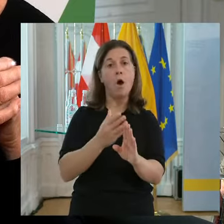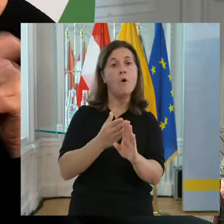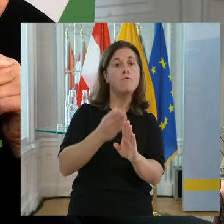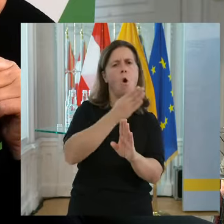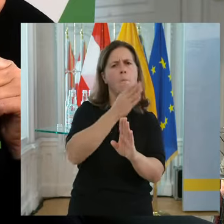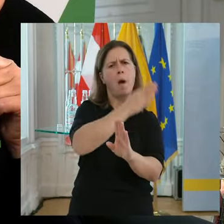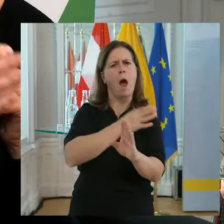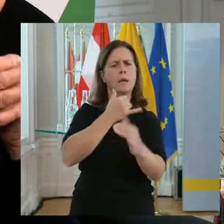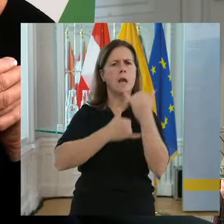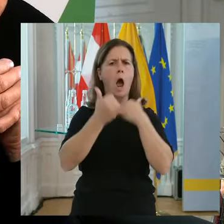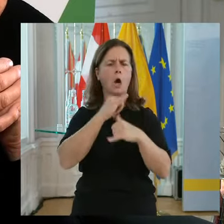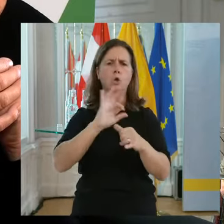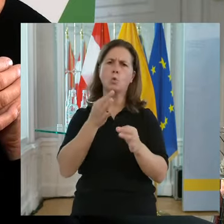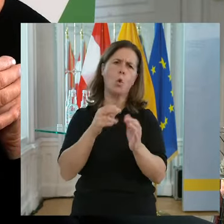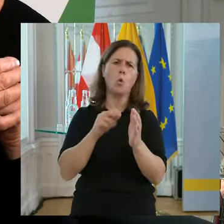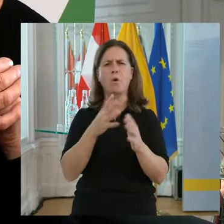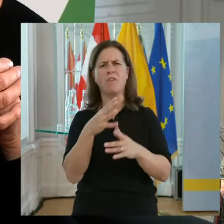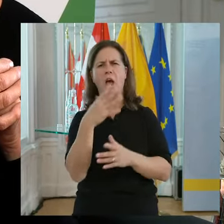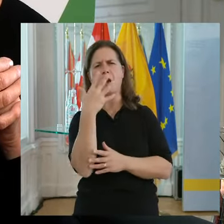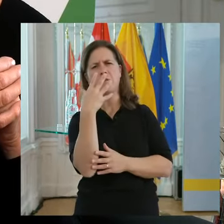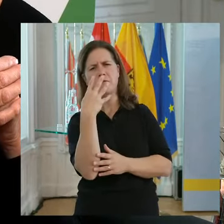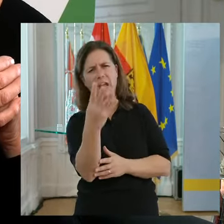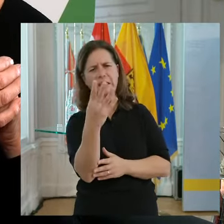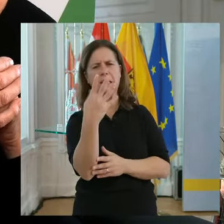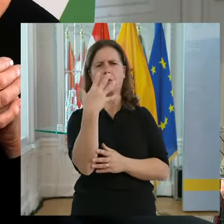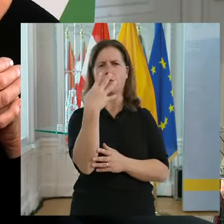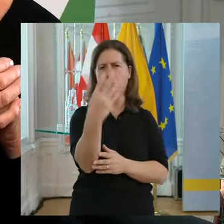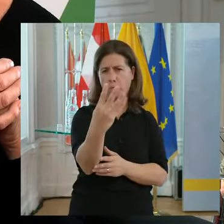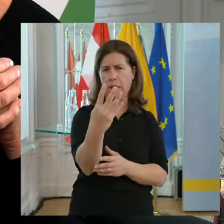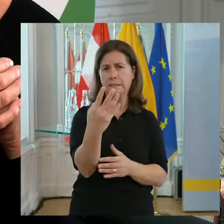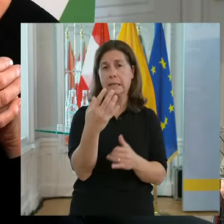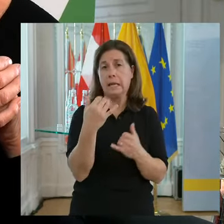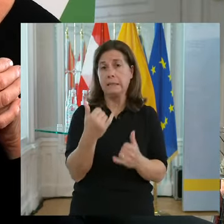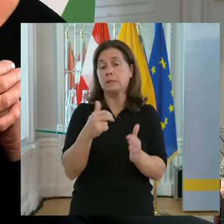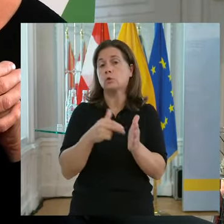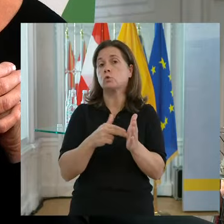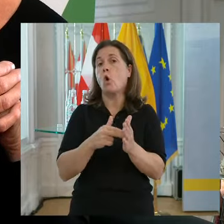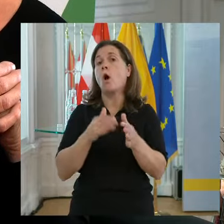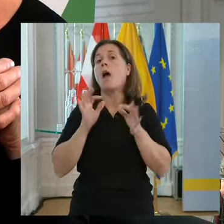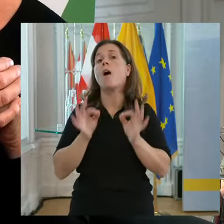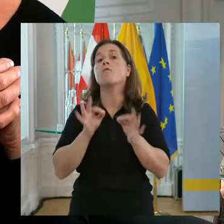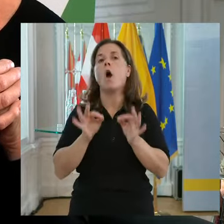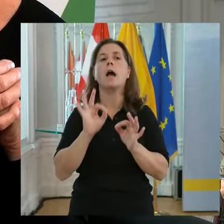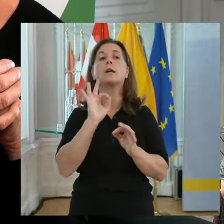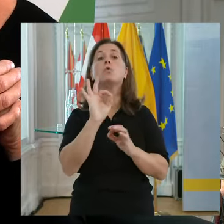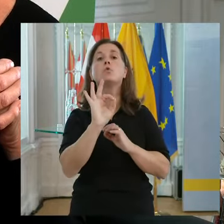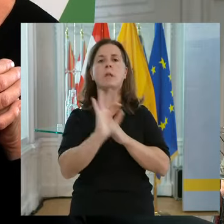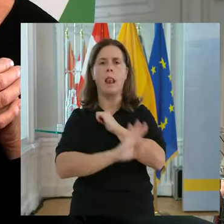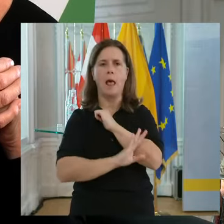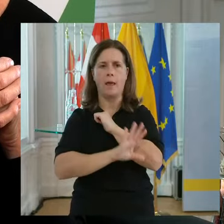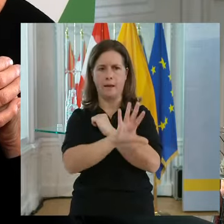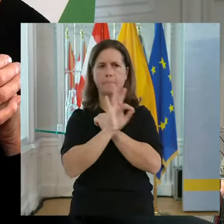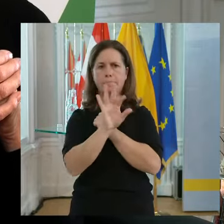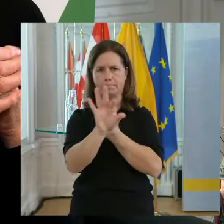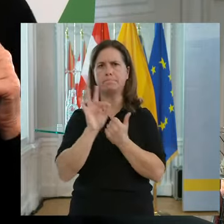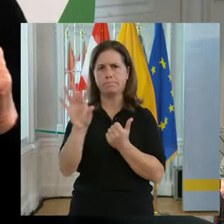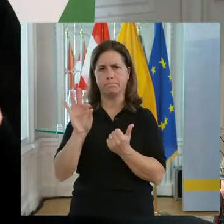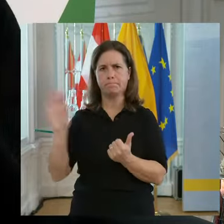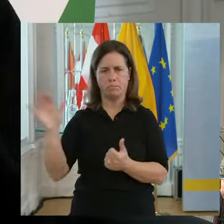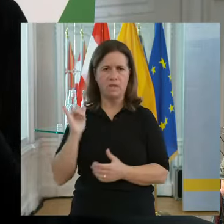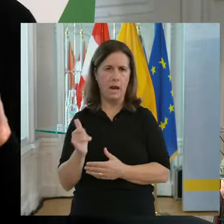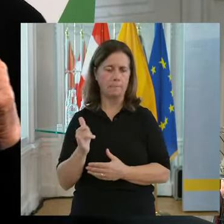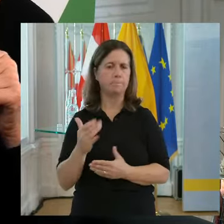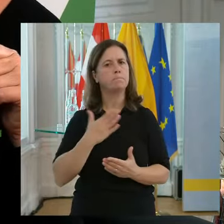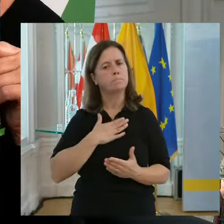noch im Schnitt so 40, 45. Und wir haben auch wirklich noch hervorragend gute Lehrlinge. Ja. Also das sind